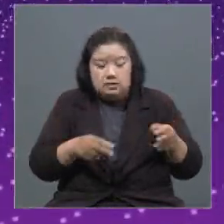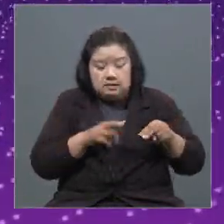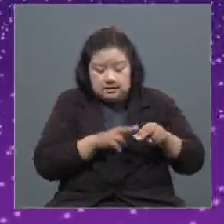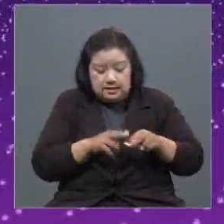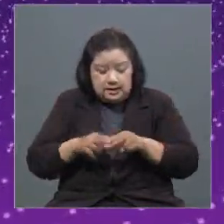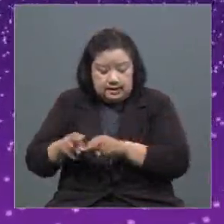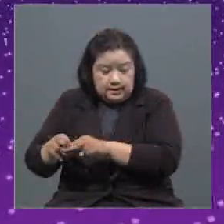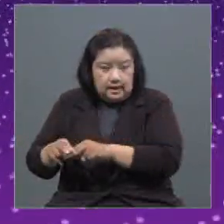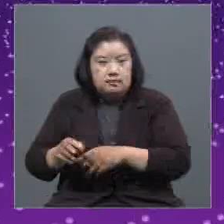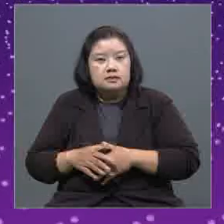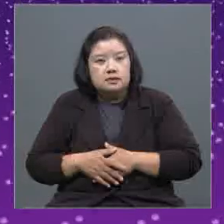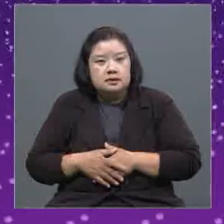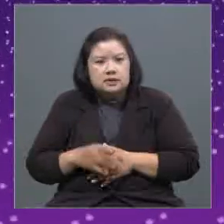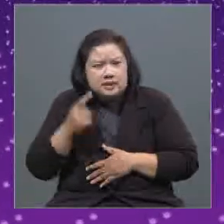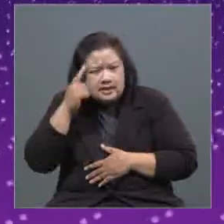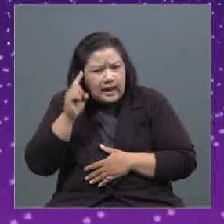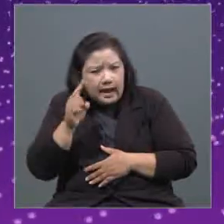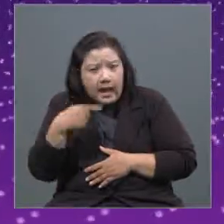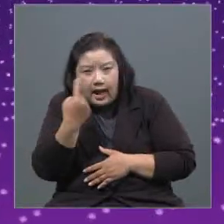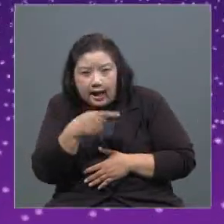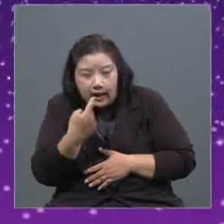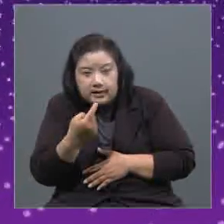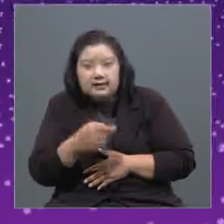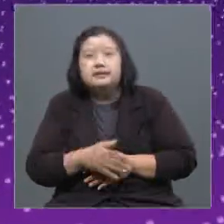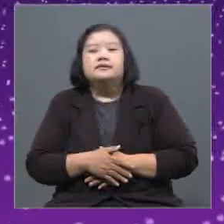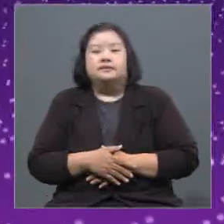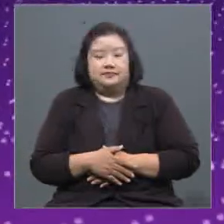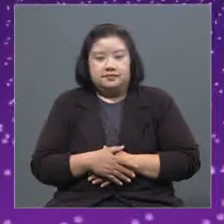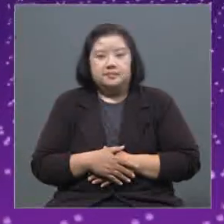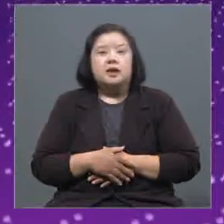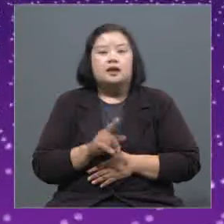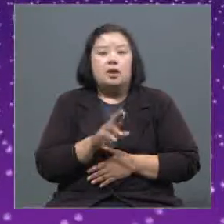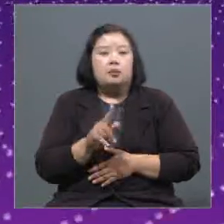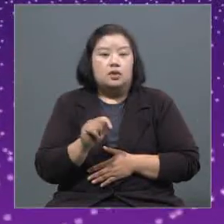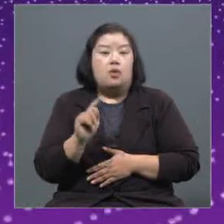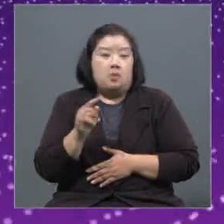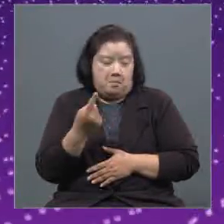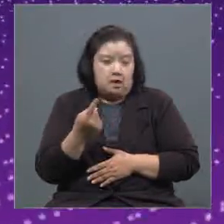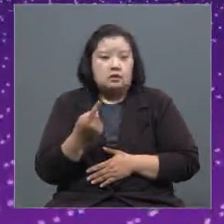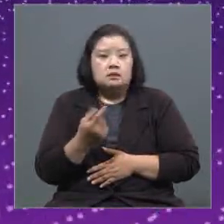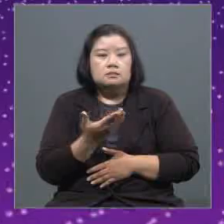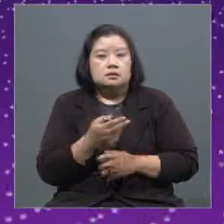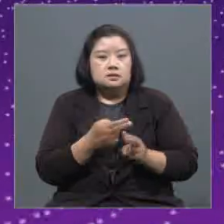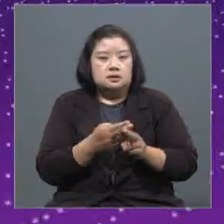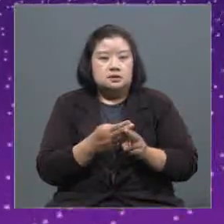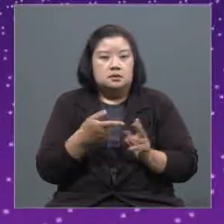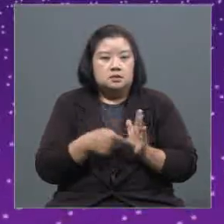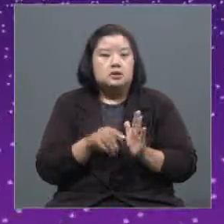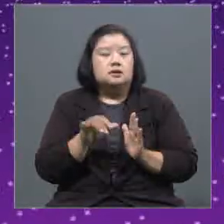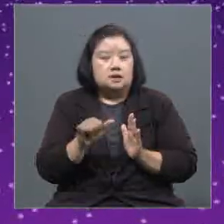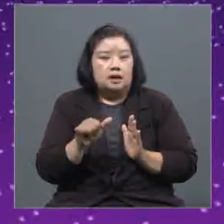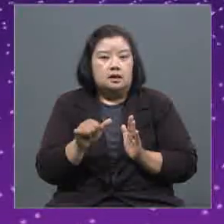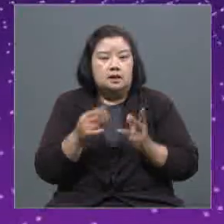นะว่าใครจะฟิตมาเป็นท่านแรกนะปรากฏว่าเป็นรัฐมนตรีใหม่ถอดด้ามเลยก็คือคุณพิชัยชุณหวชิรรองนายก